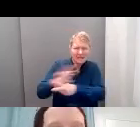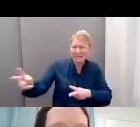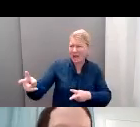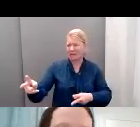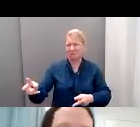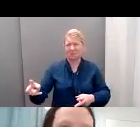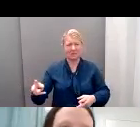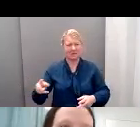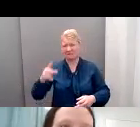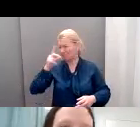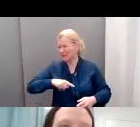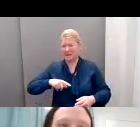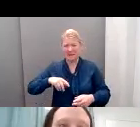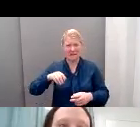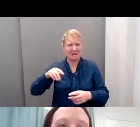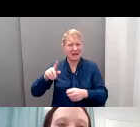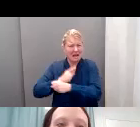hållet.